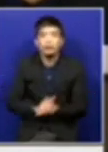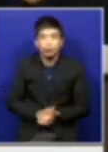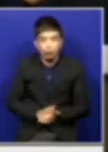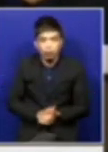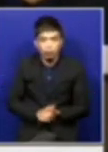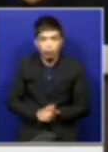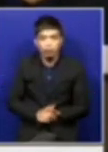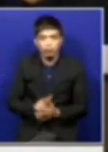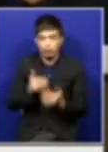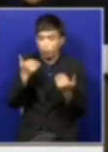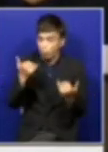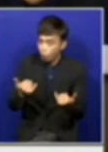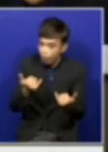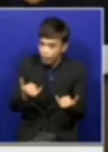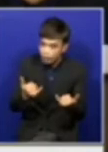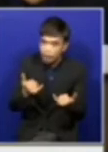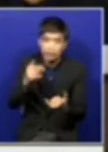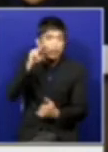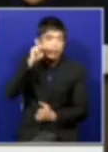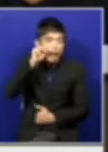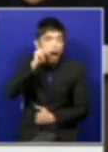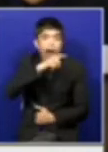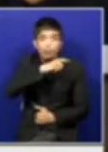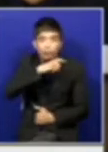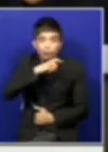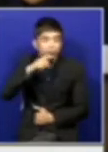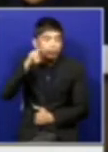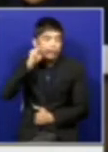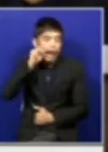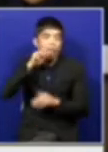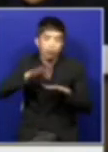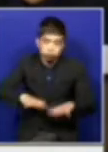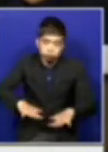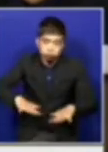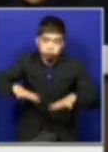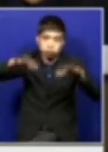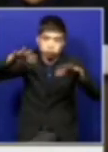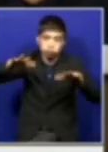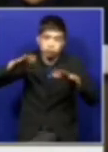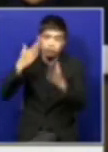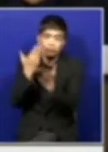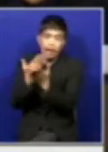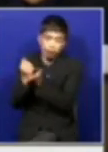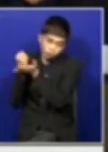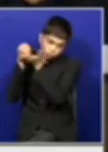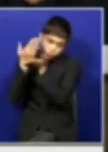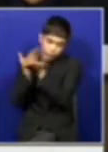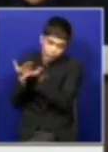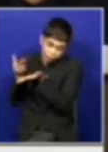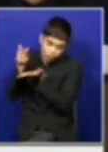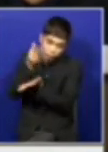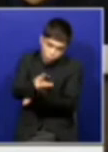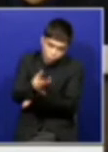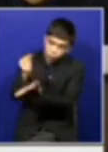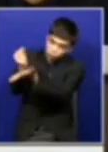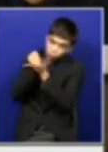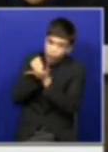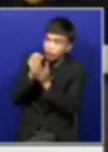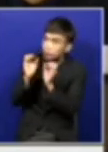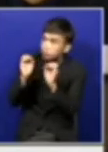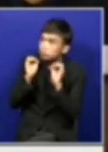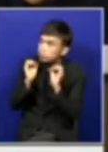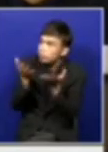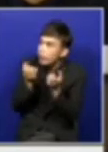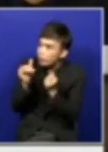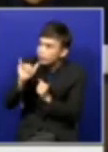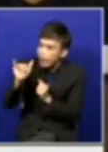เยียวยาไอ้พวกน้ำท่วมที่ผ่านมาเนี่ยยังไม่ได้รับเลยครับ หลายคนที่เลือกโครงการไ